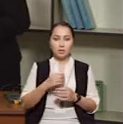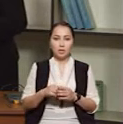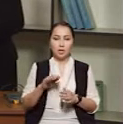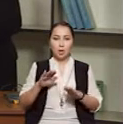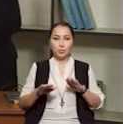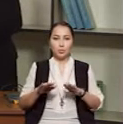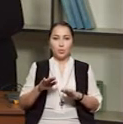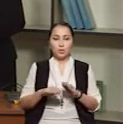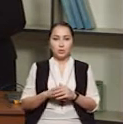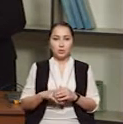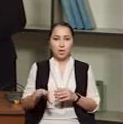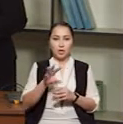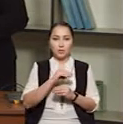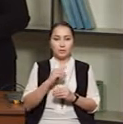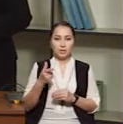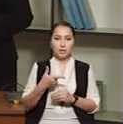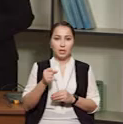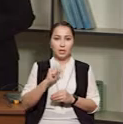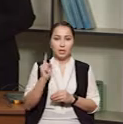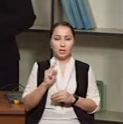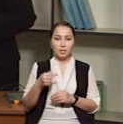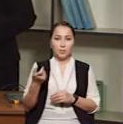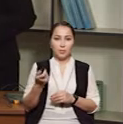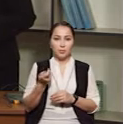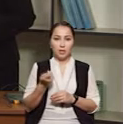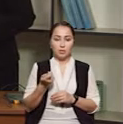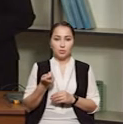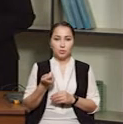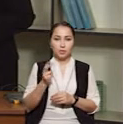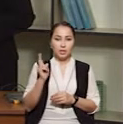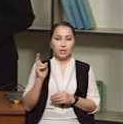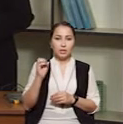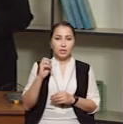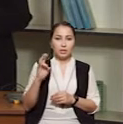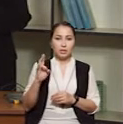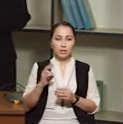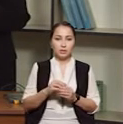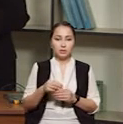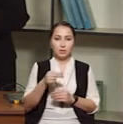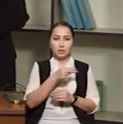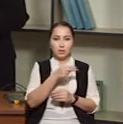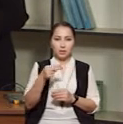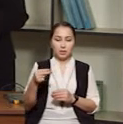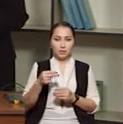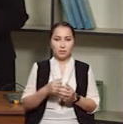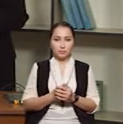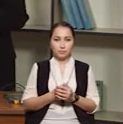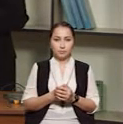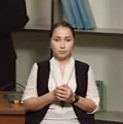Issiqlik muvozanati holatida barcha gaz molekulalarini kinetik energiyalari ham teng